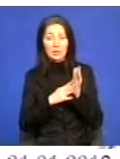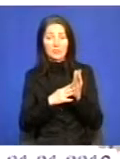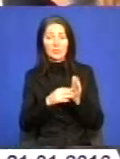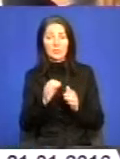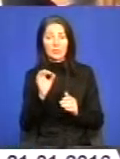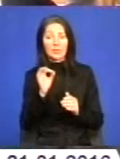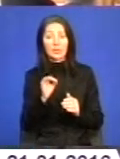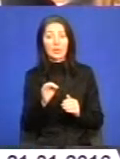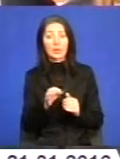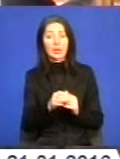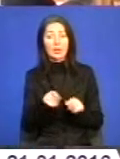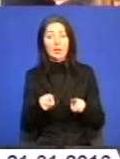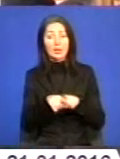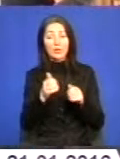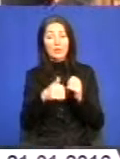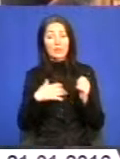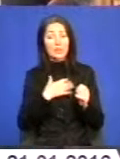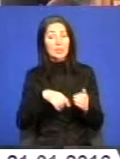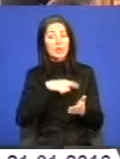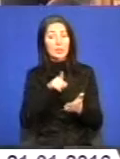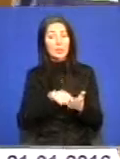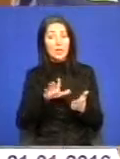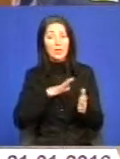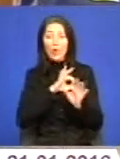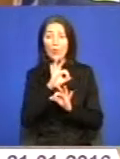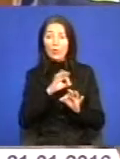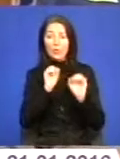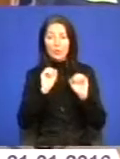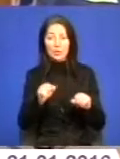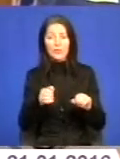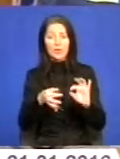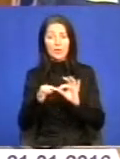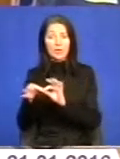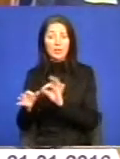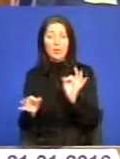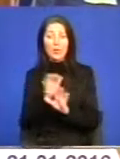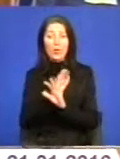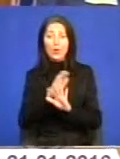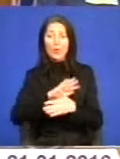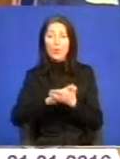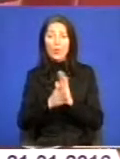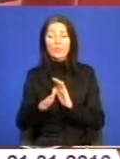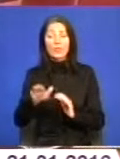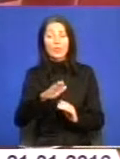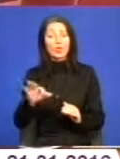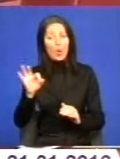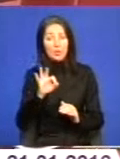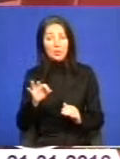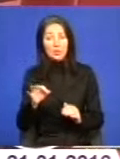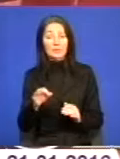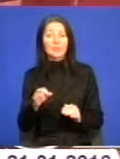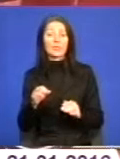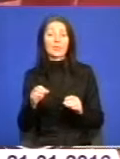31,9. Також серед важливих питань було обговорено можливість ускладнення погодних умов на території області і заходів безпеки,